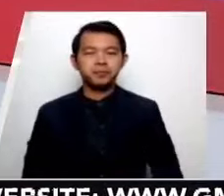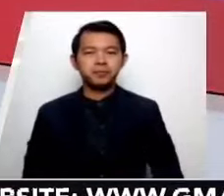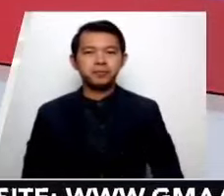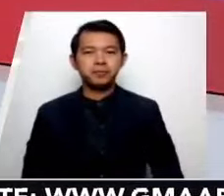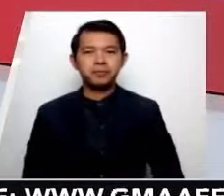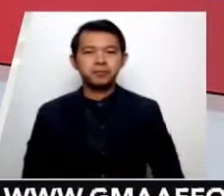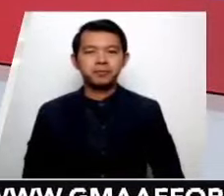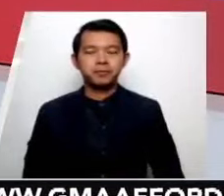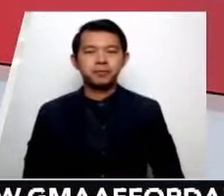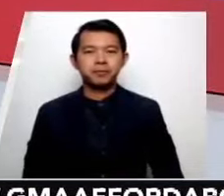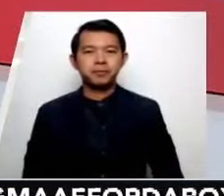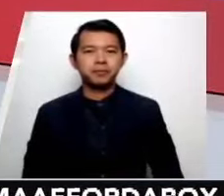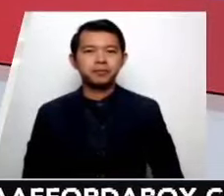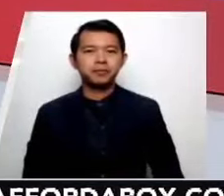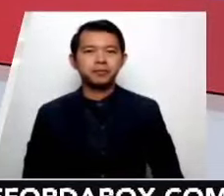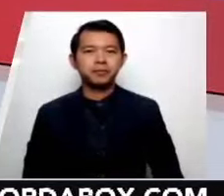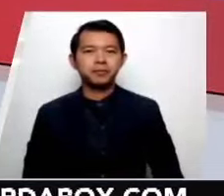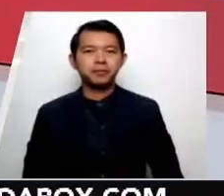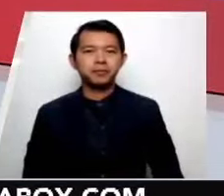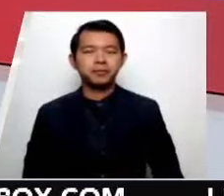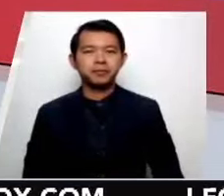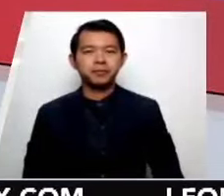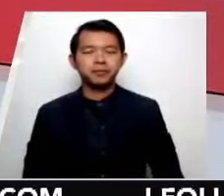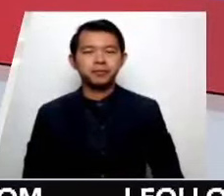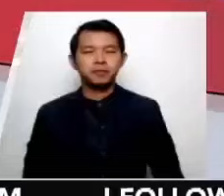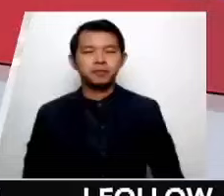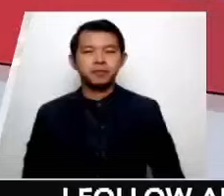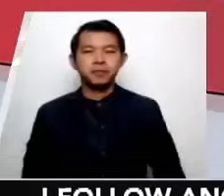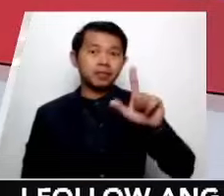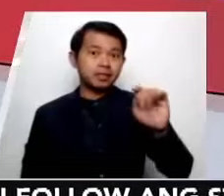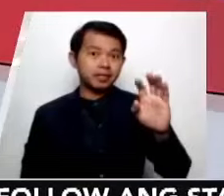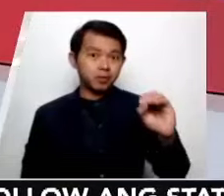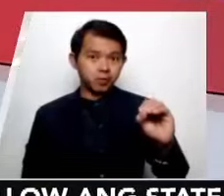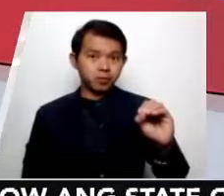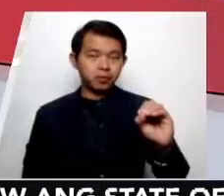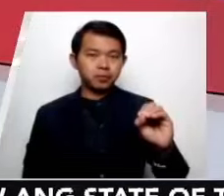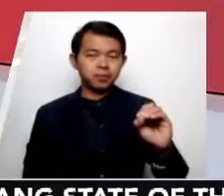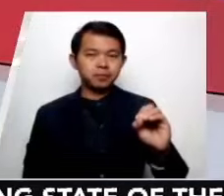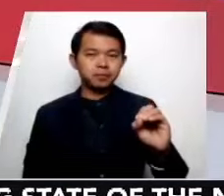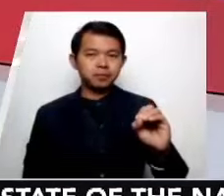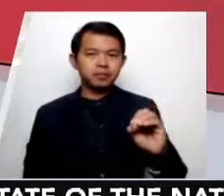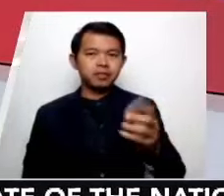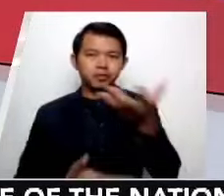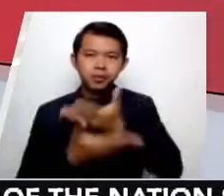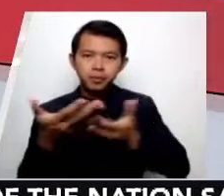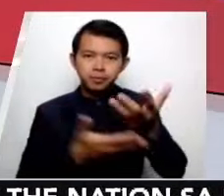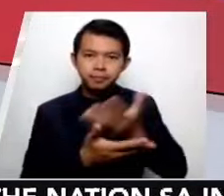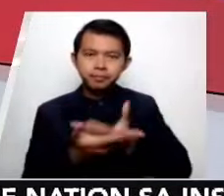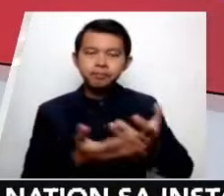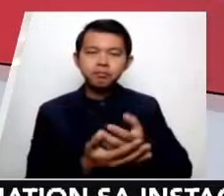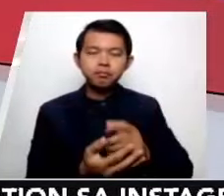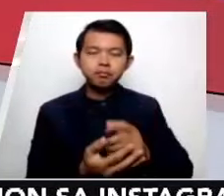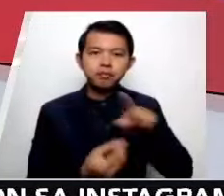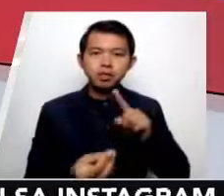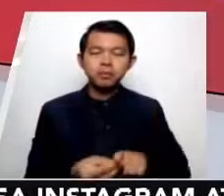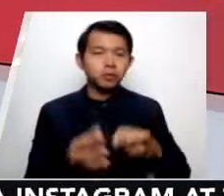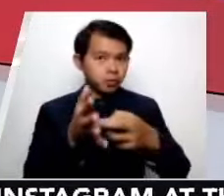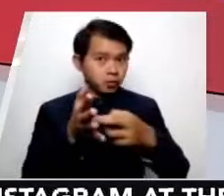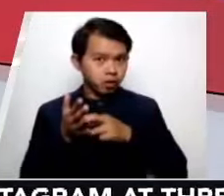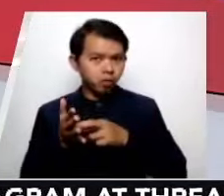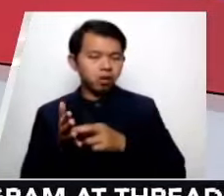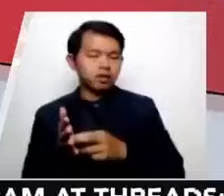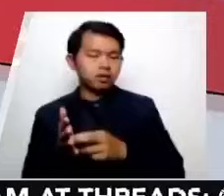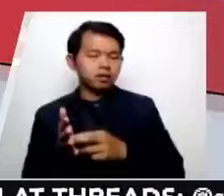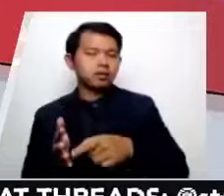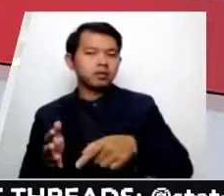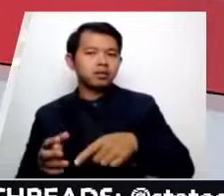Kinonsulta ng Land Transportation Office o LTO ang mga stakeholder kaugnay sa planong i-require ang pagpaparehistro sa mga light